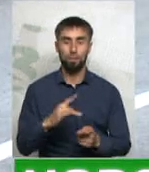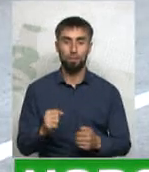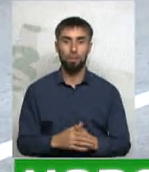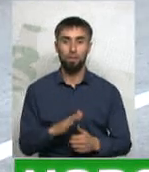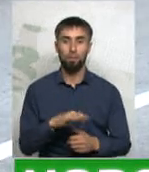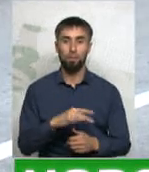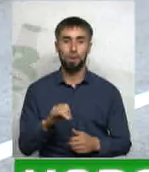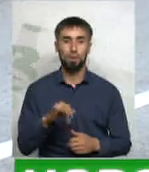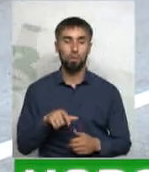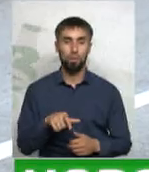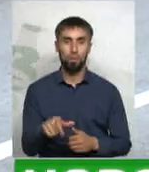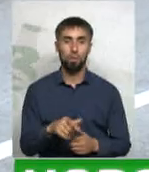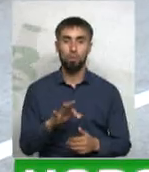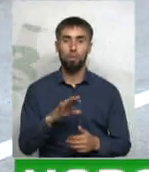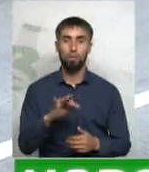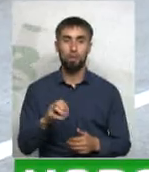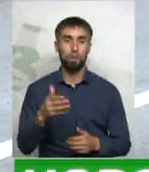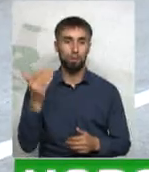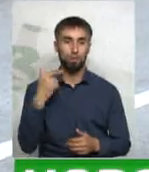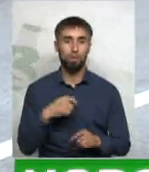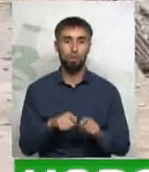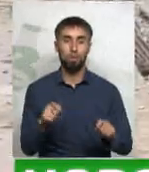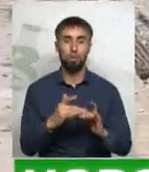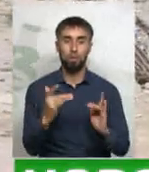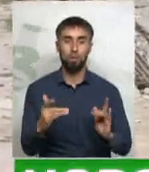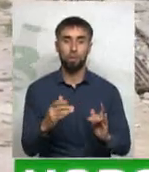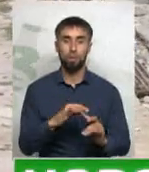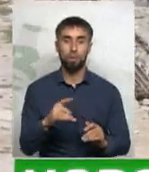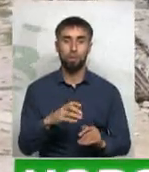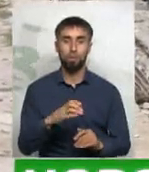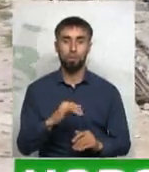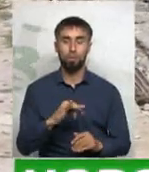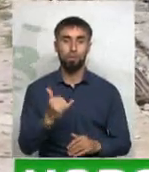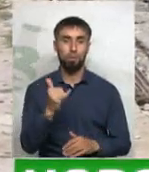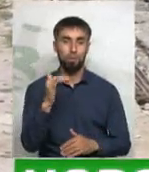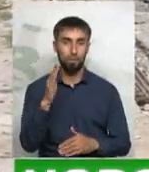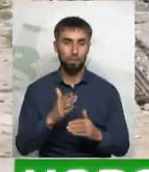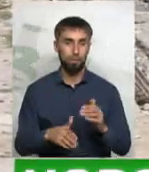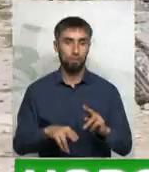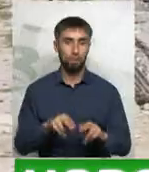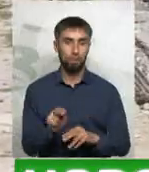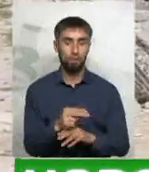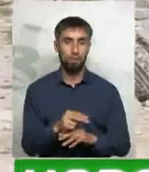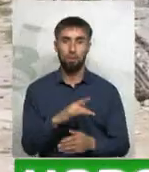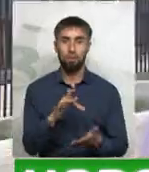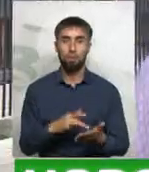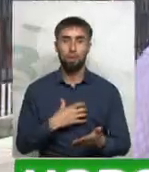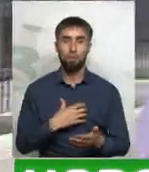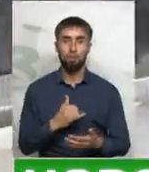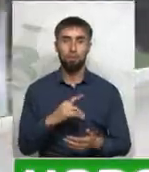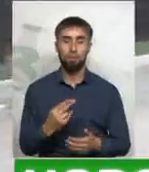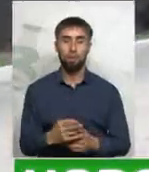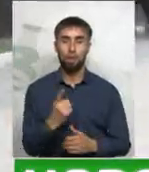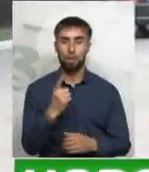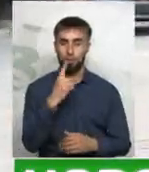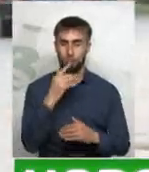в том числе и дорожная. Совсем недавно мы открывали мост через реку Сунже, а теперь ремонт завершен и на одной из значимых для города улиц. Около